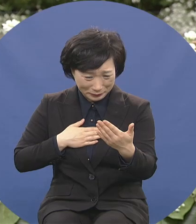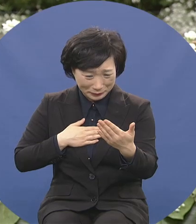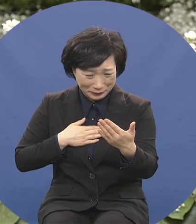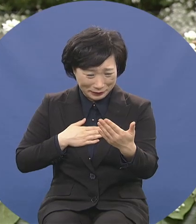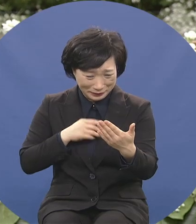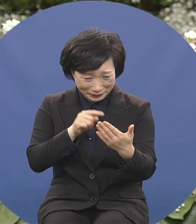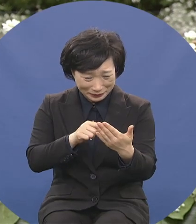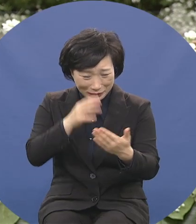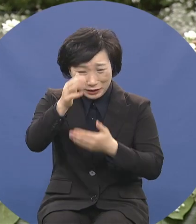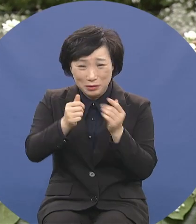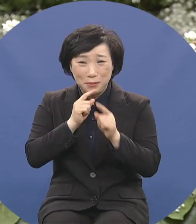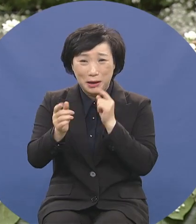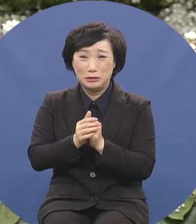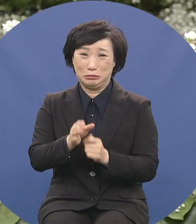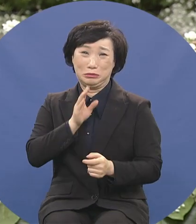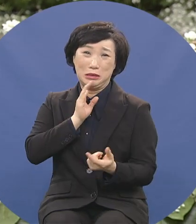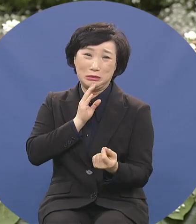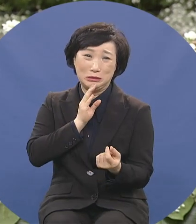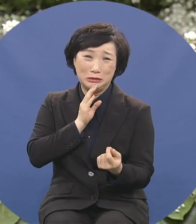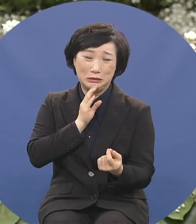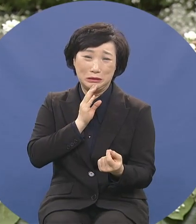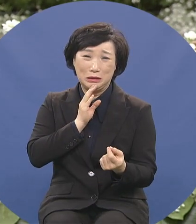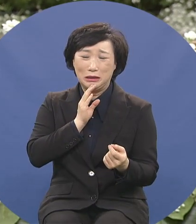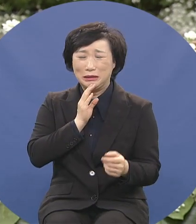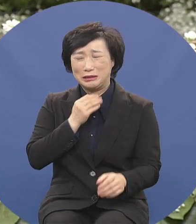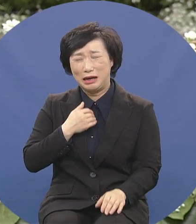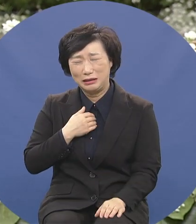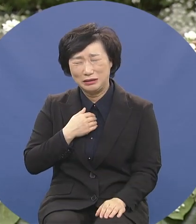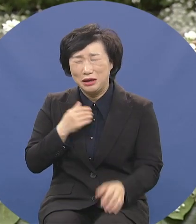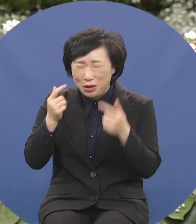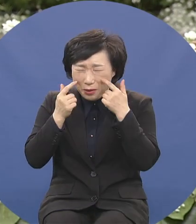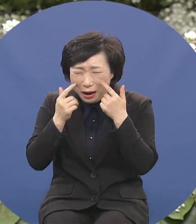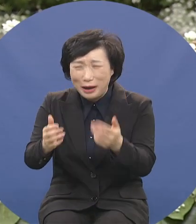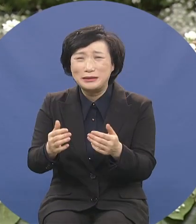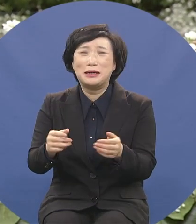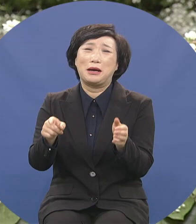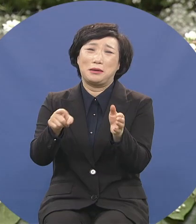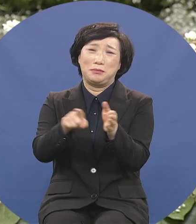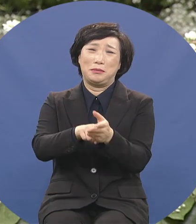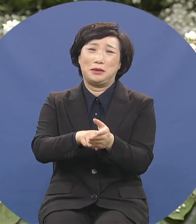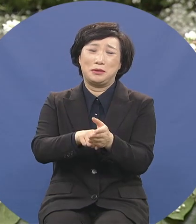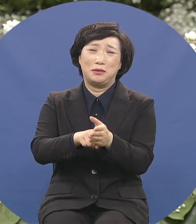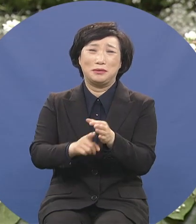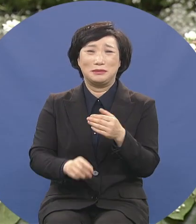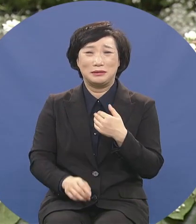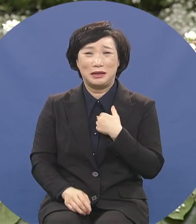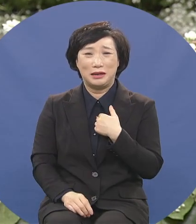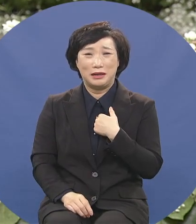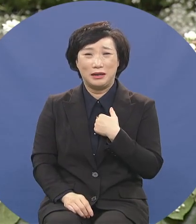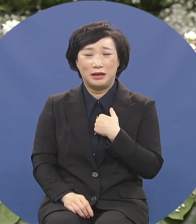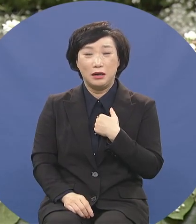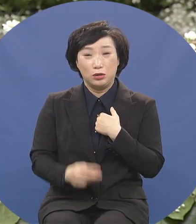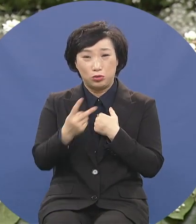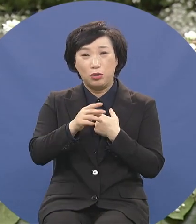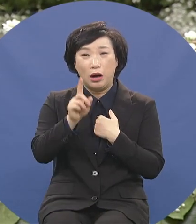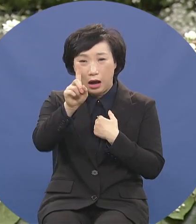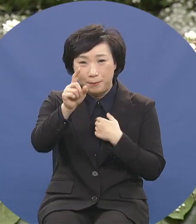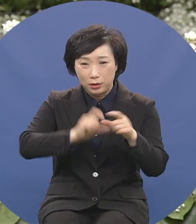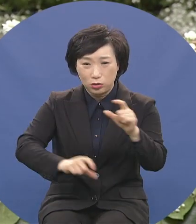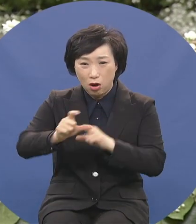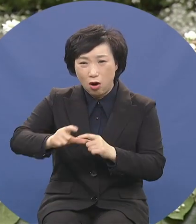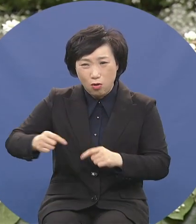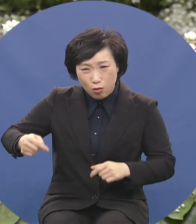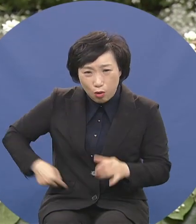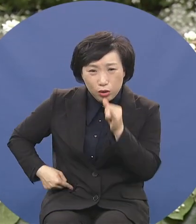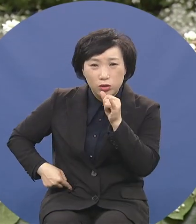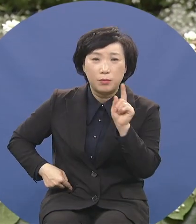얼마나 이 말씀이 사실이냐 그저 확실하게 믿어지면서도 또 한 번 대못을